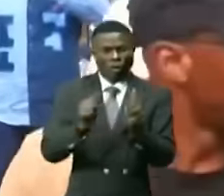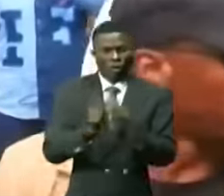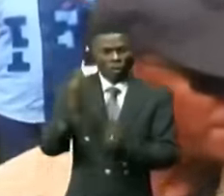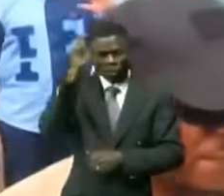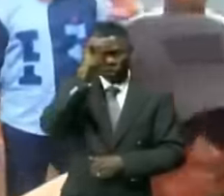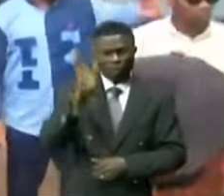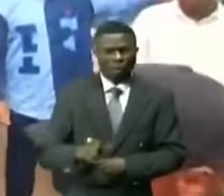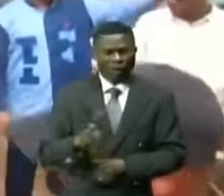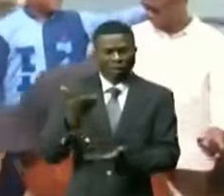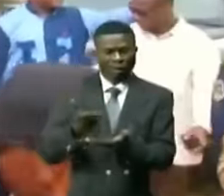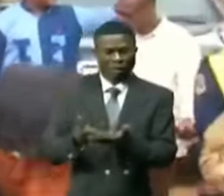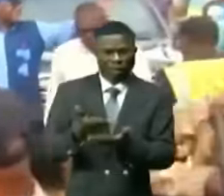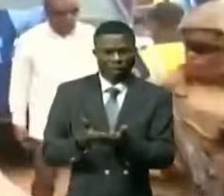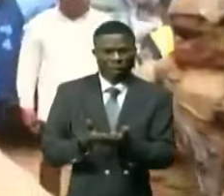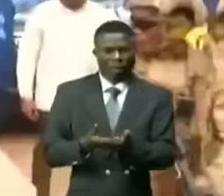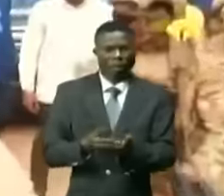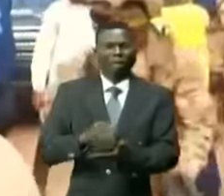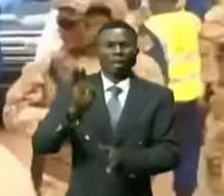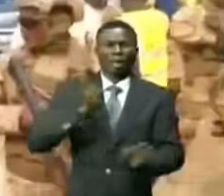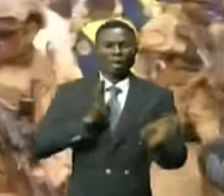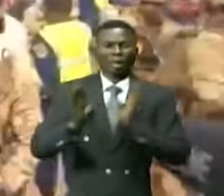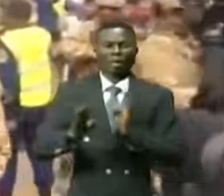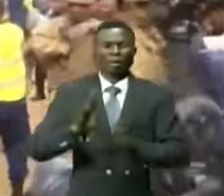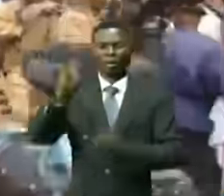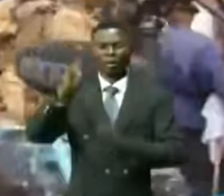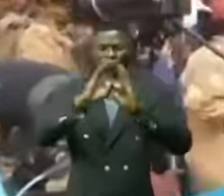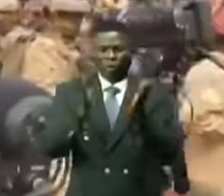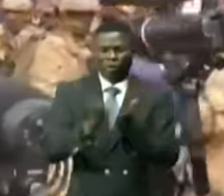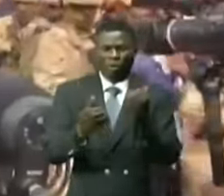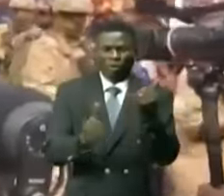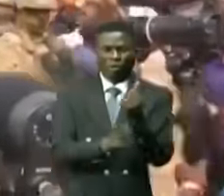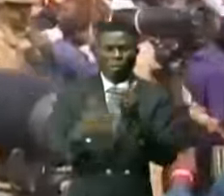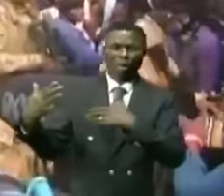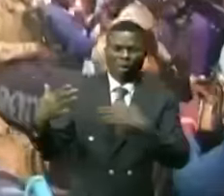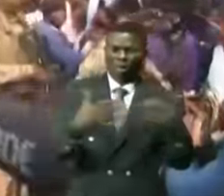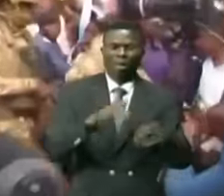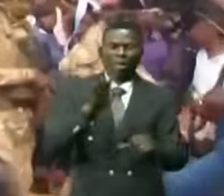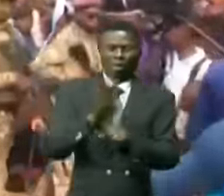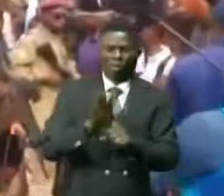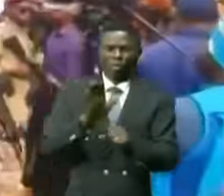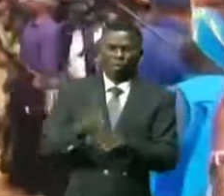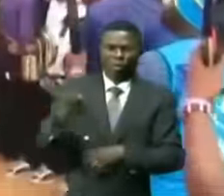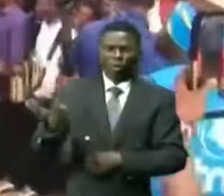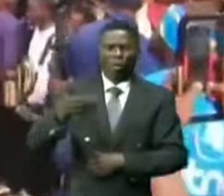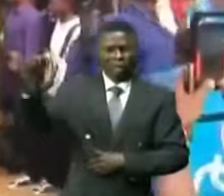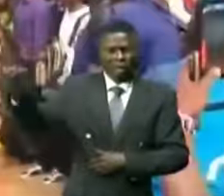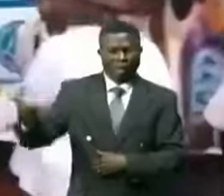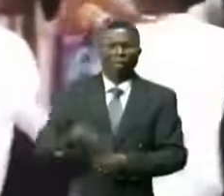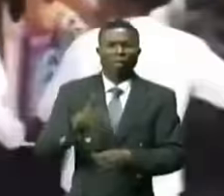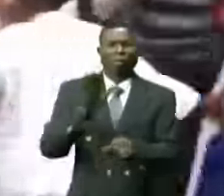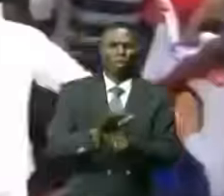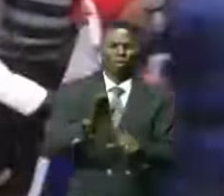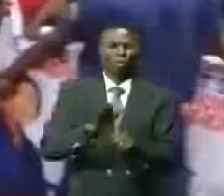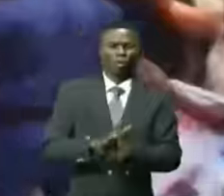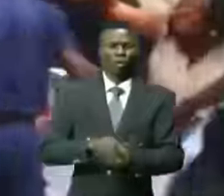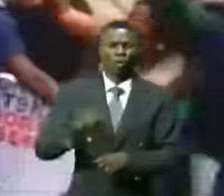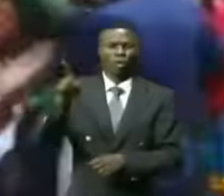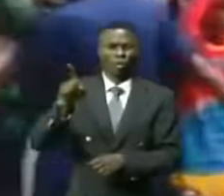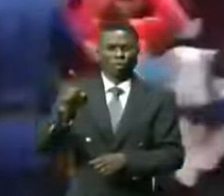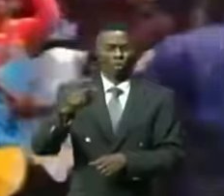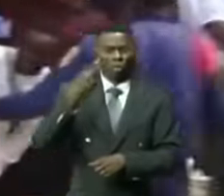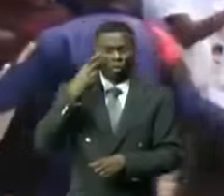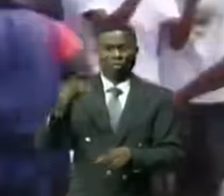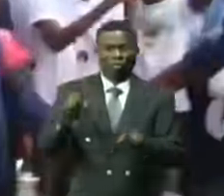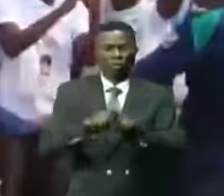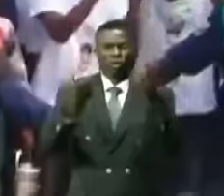terroristes de tous bords. À Beni, la population meurtrie par la guerre à répétition a accueilli massivement celui qu'elle considère comme